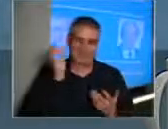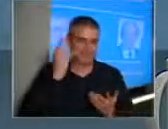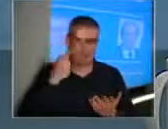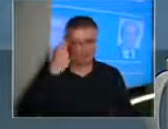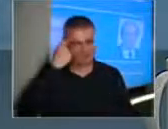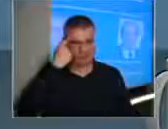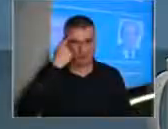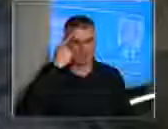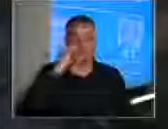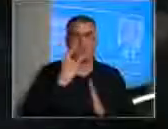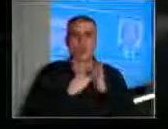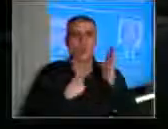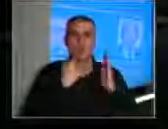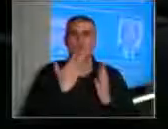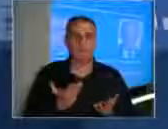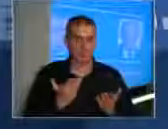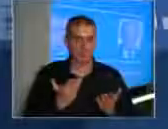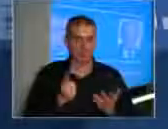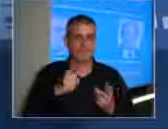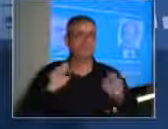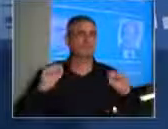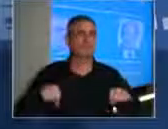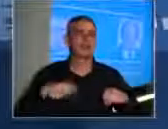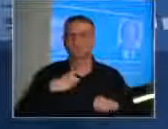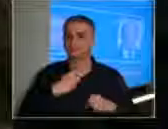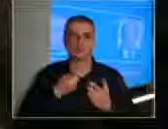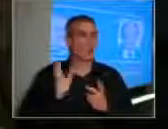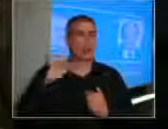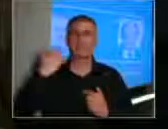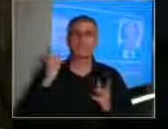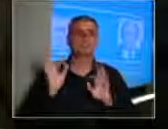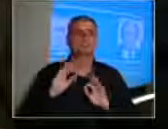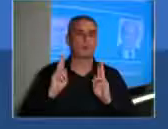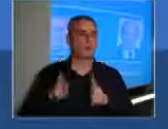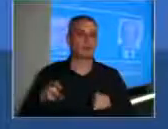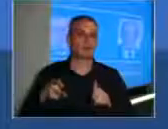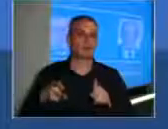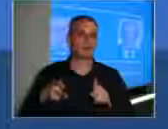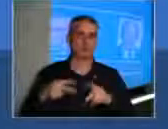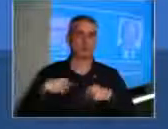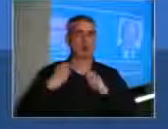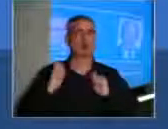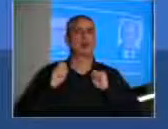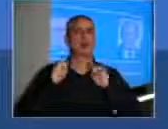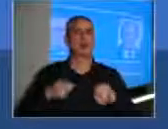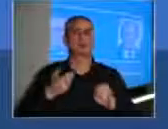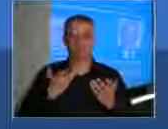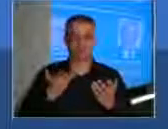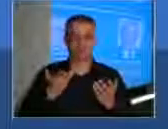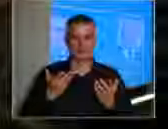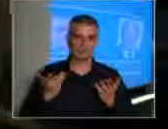שדעת יפה מאוד מה החוק אומר, ולנשיא לא תהיה שום אפשרות להטיל את